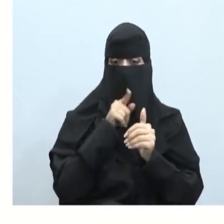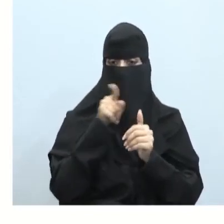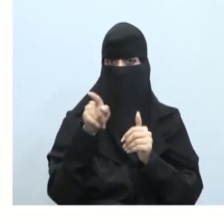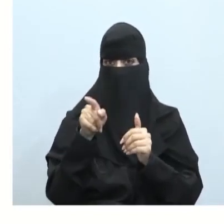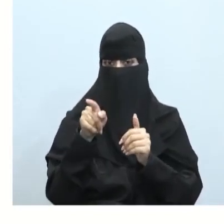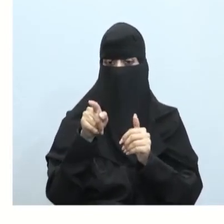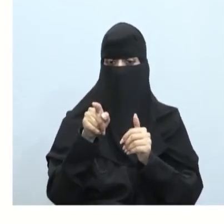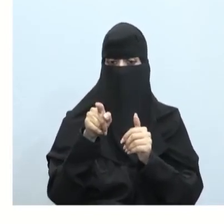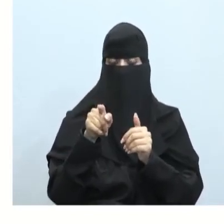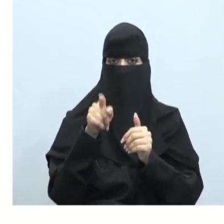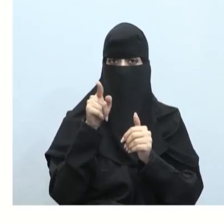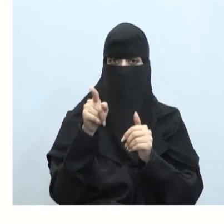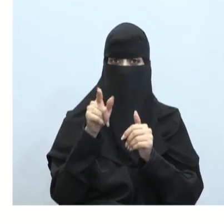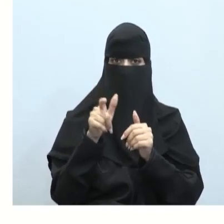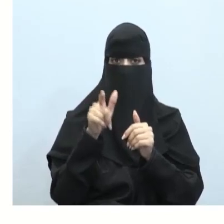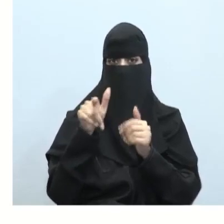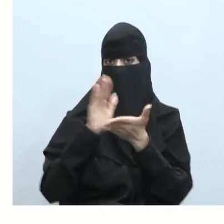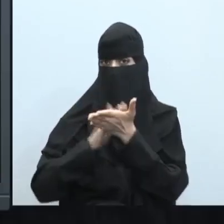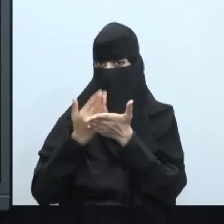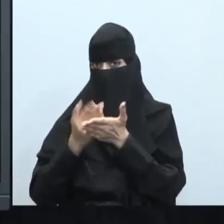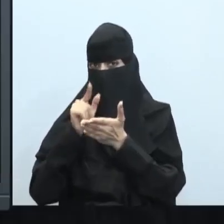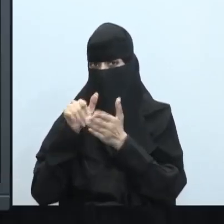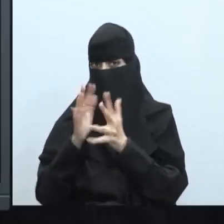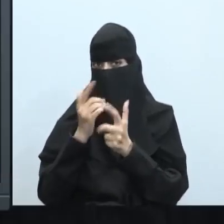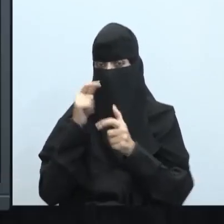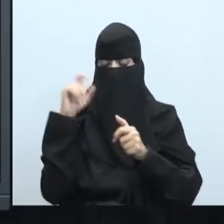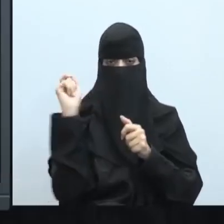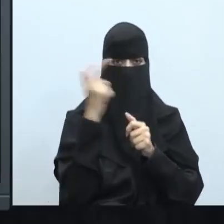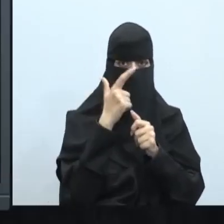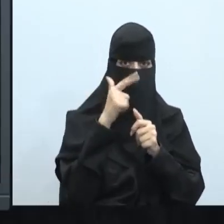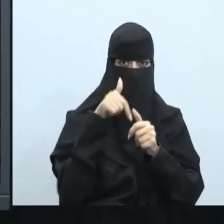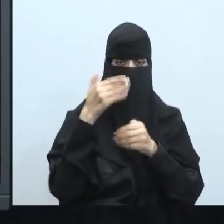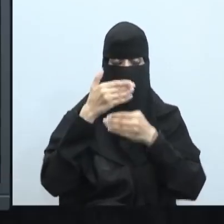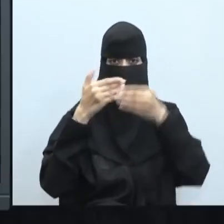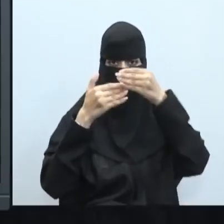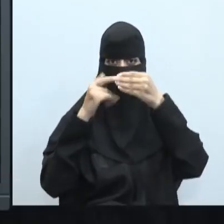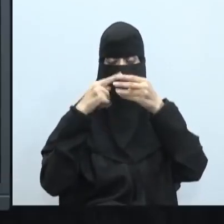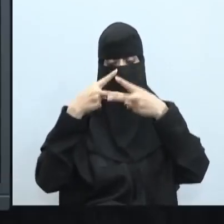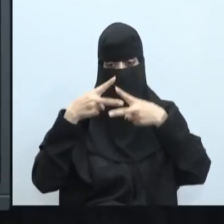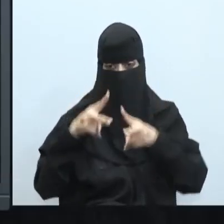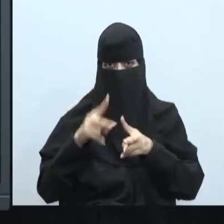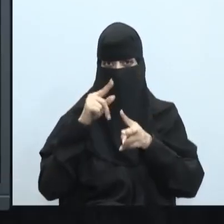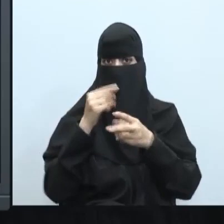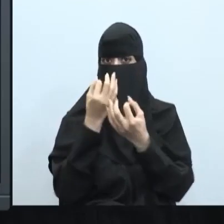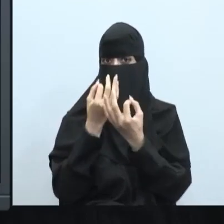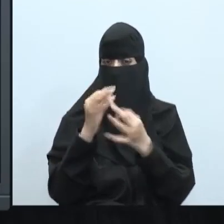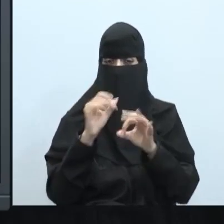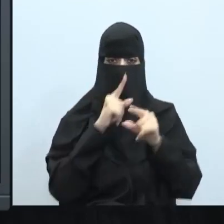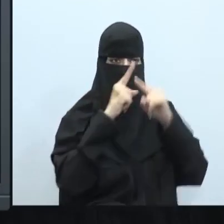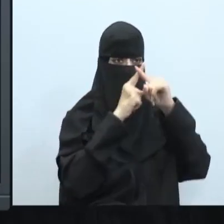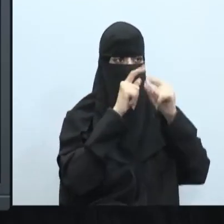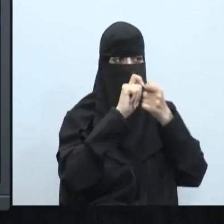او اللغات البرمجه تعمل على المترجم في عمليه السرعه اذا انشاته وقمت باصلاح جميع الاخطاء